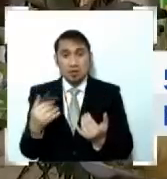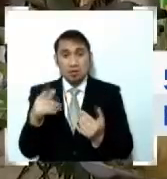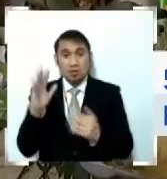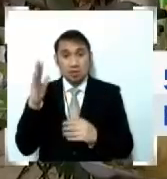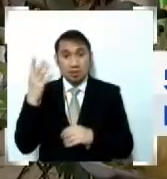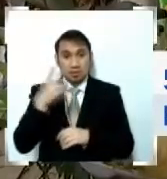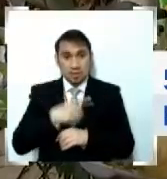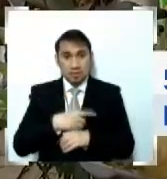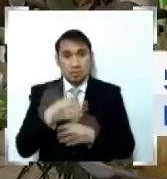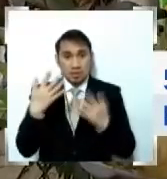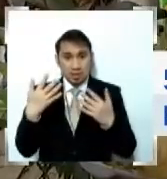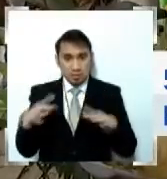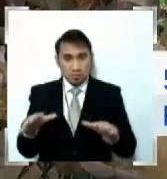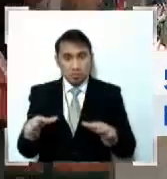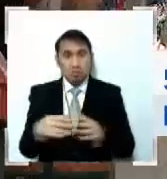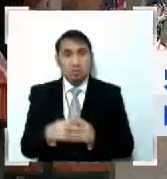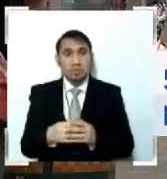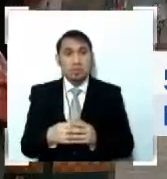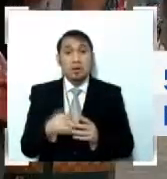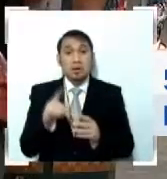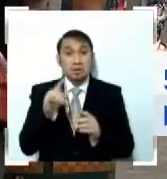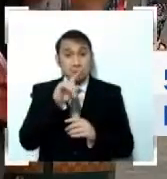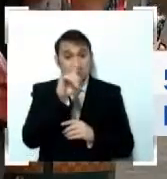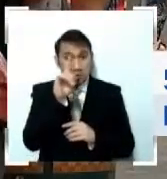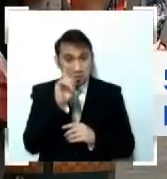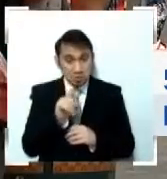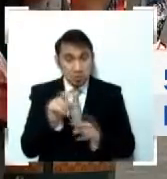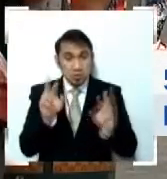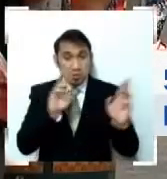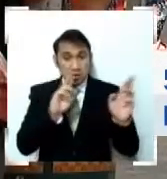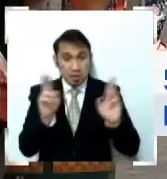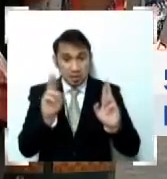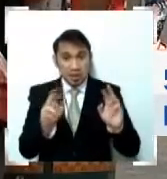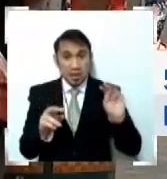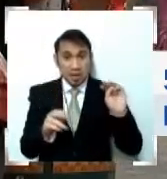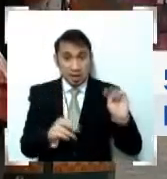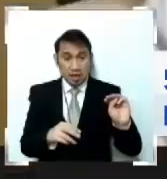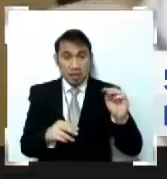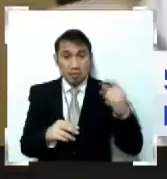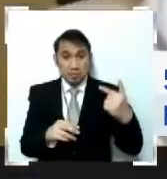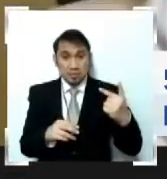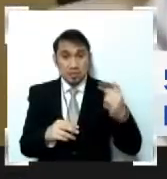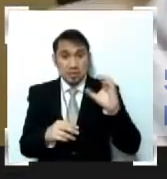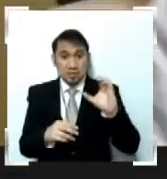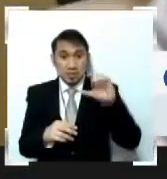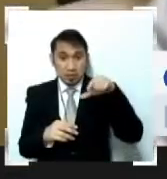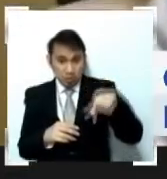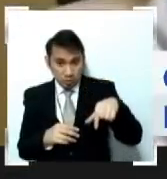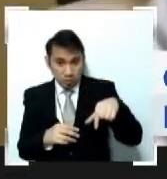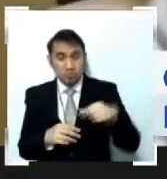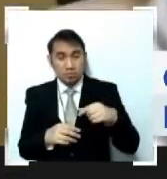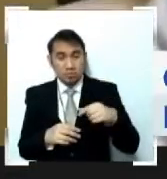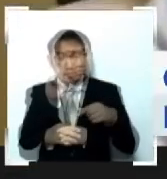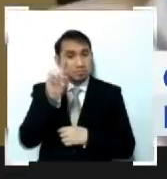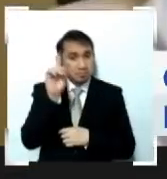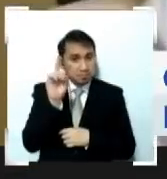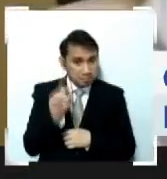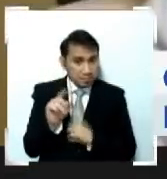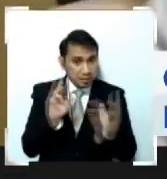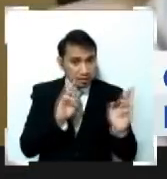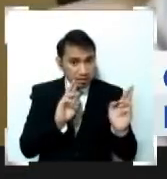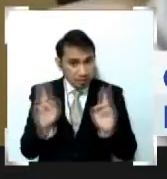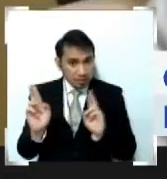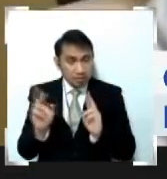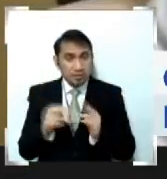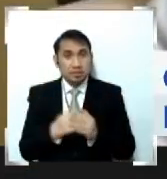Ang tanong, ready na bang mag-MGCQ ang NCR Plus? It doesn't seem to be the time to relax